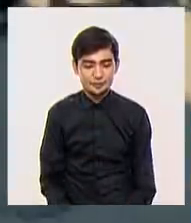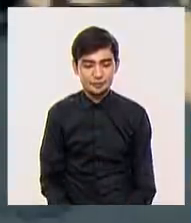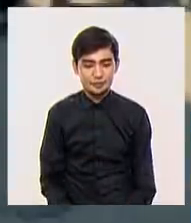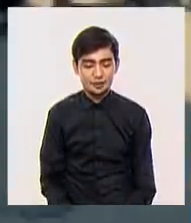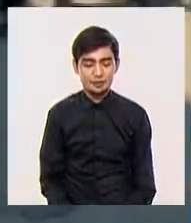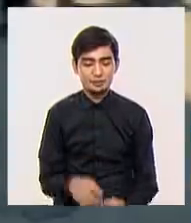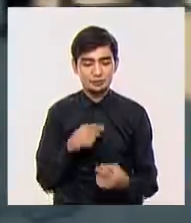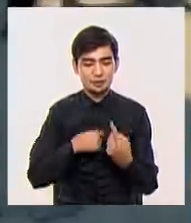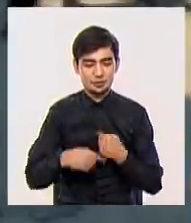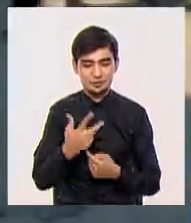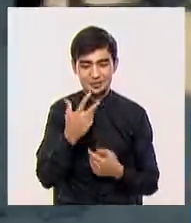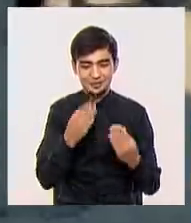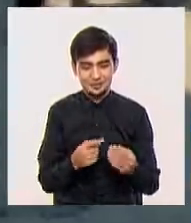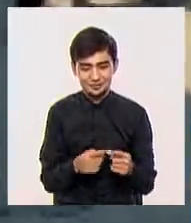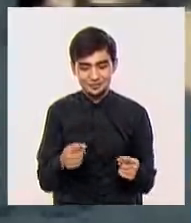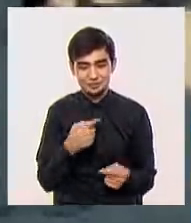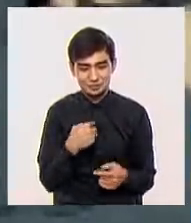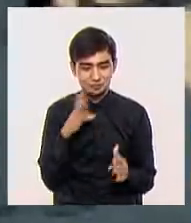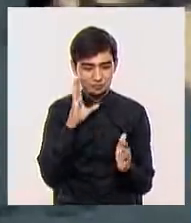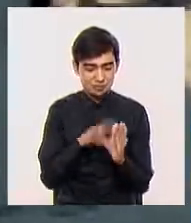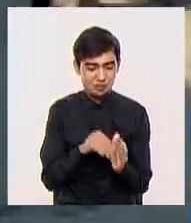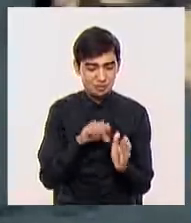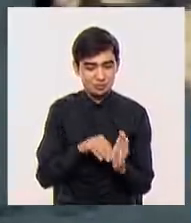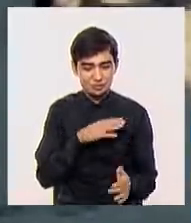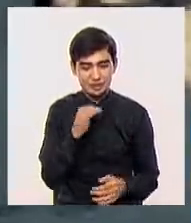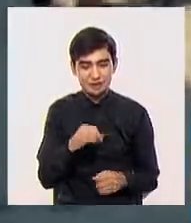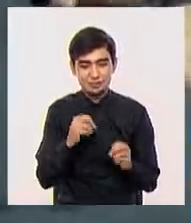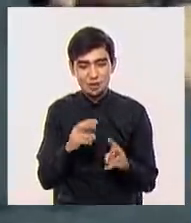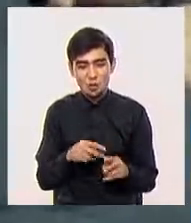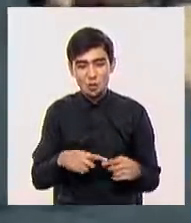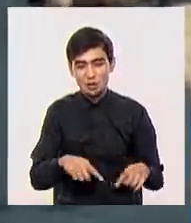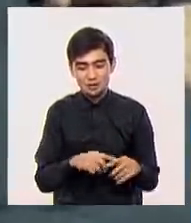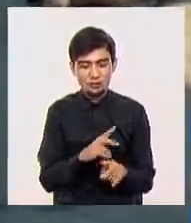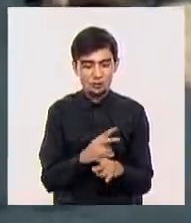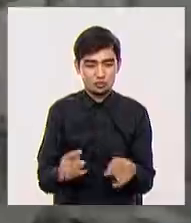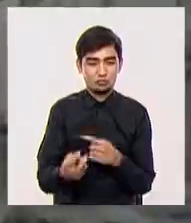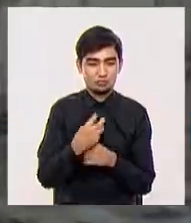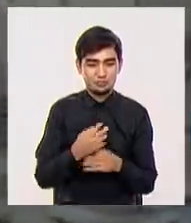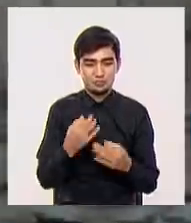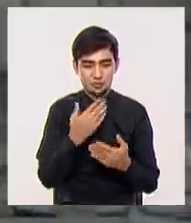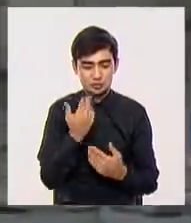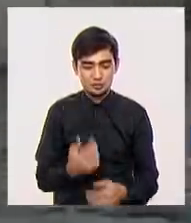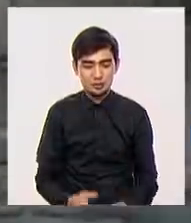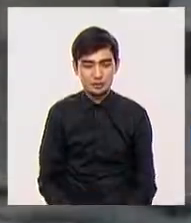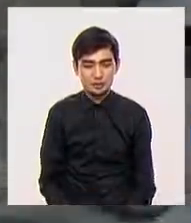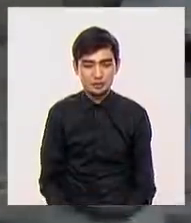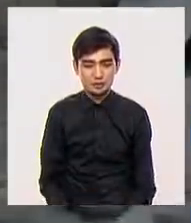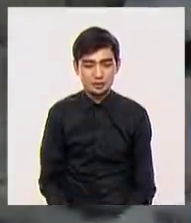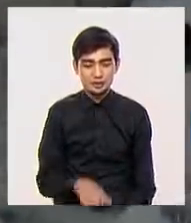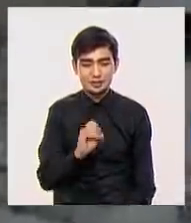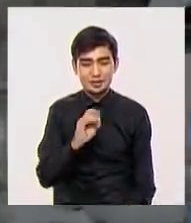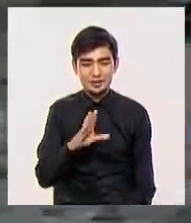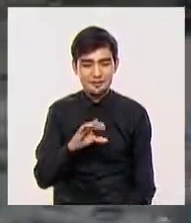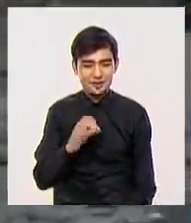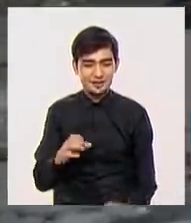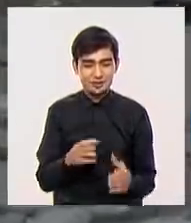Бізге 3 күн арасында 3 күн осы жерде қонып, бізге құзырлы органдан ешбір хабар келген жоқ. сервистік